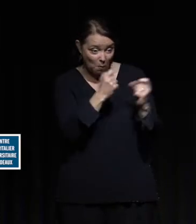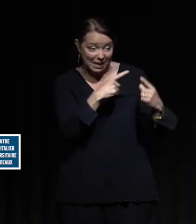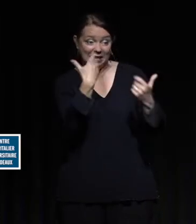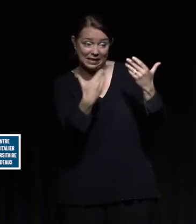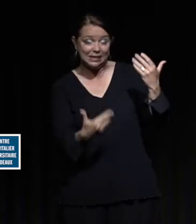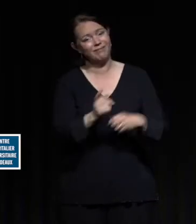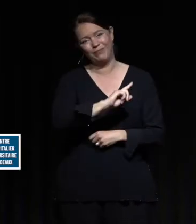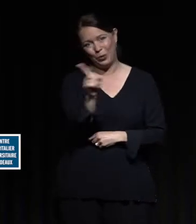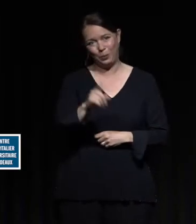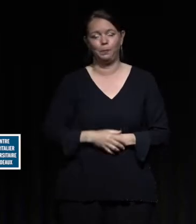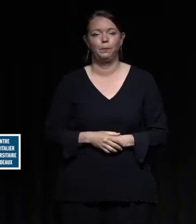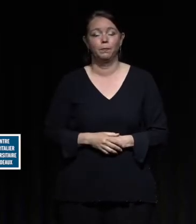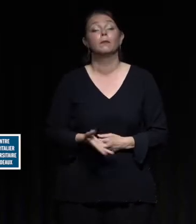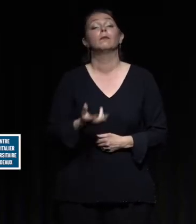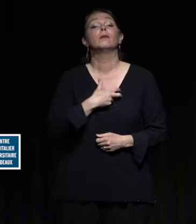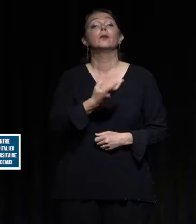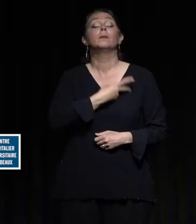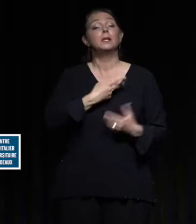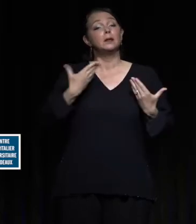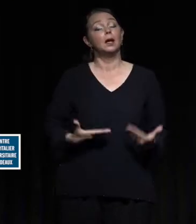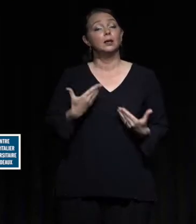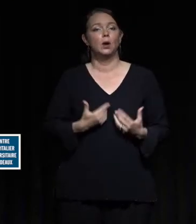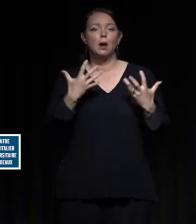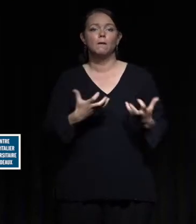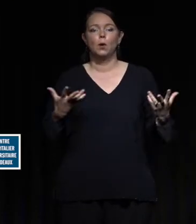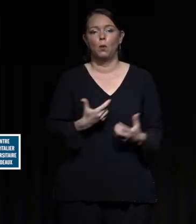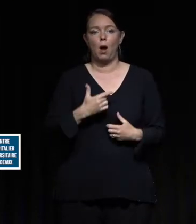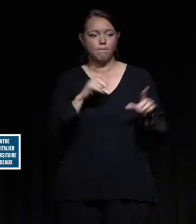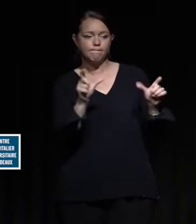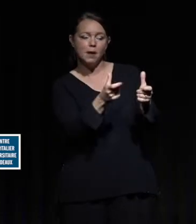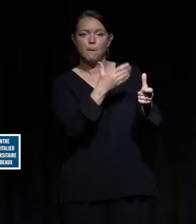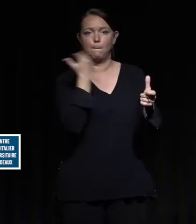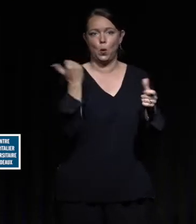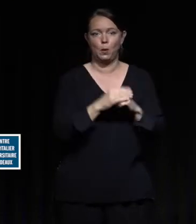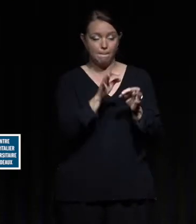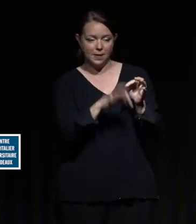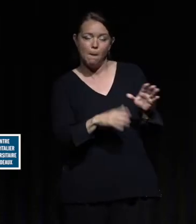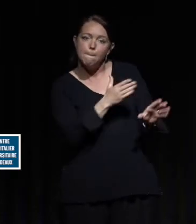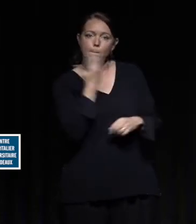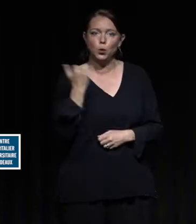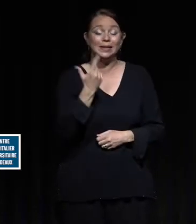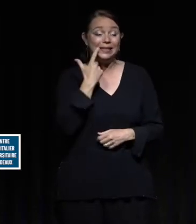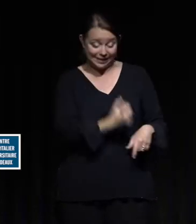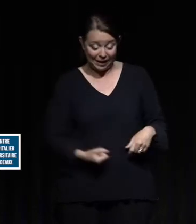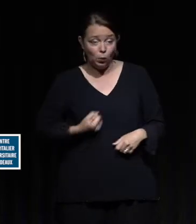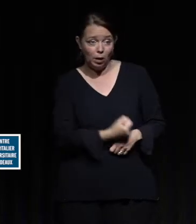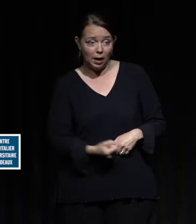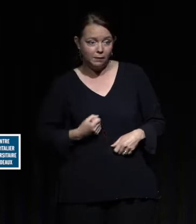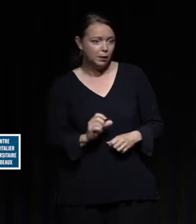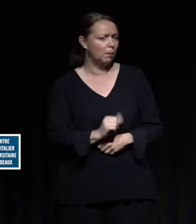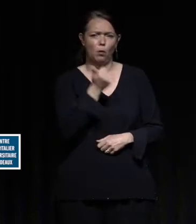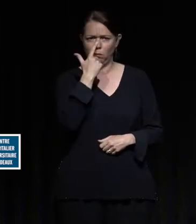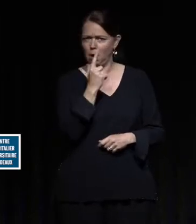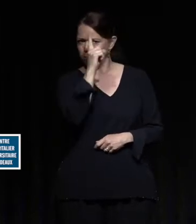Enfin, le but de la médecine actuelle, c'est d'améliorer le diagnostic, d'améliorer le bilan. Si l'échographie reste l'examen de première